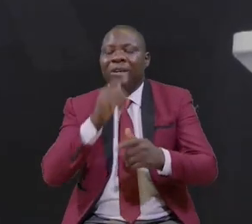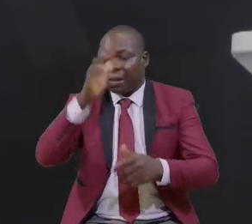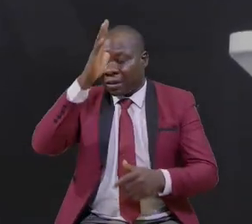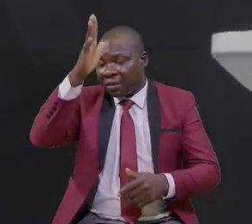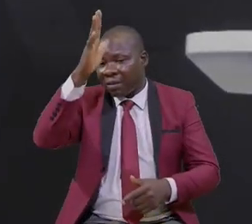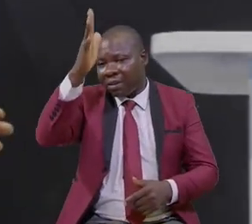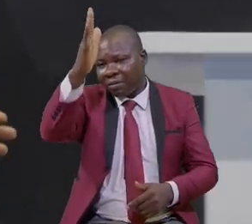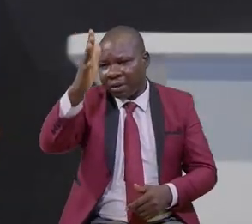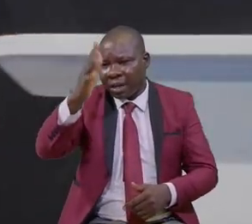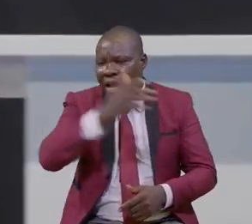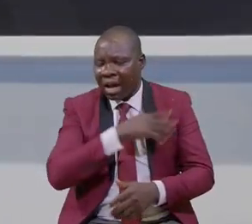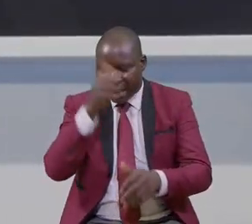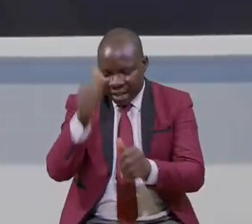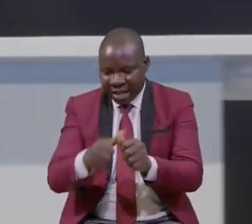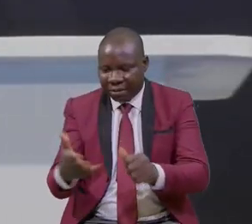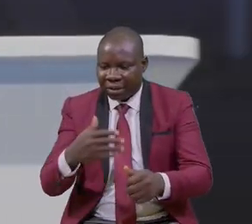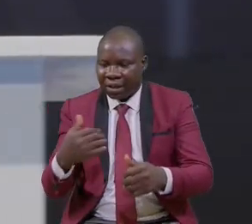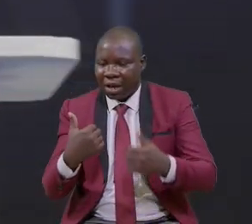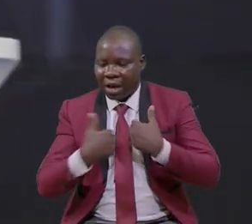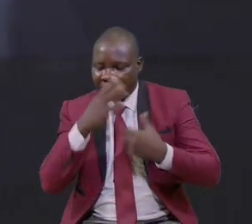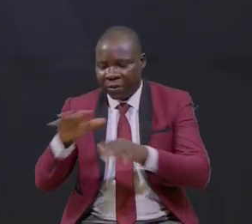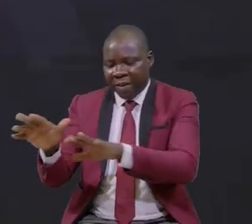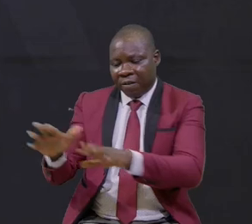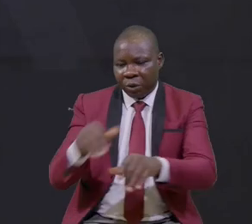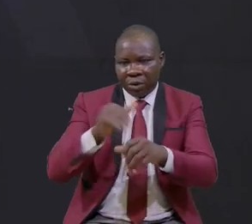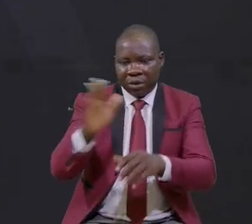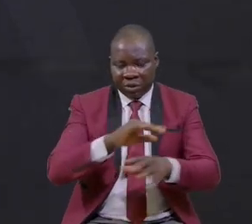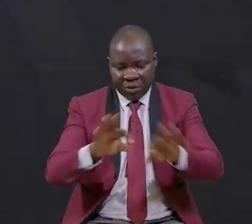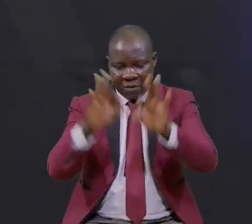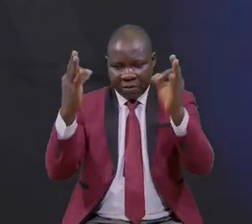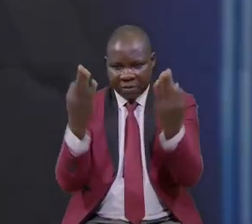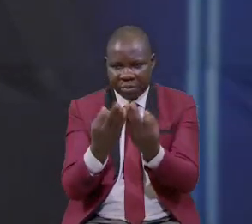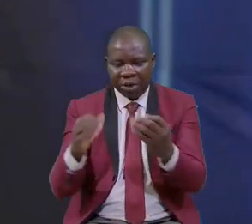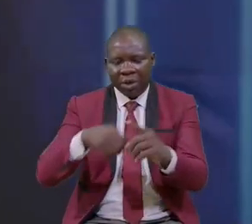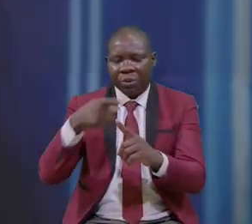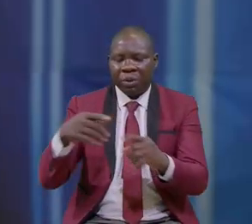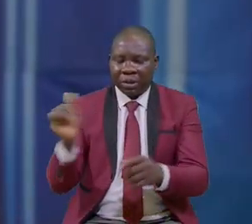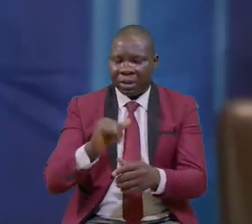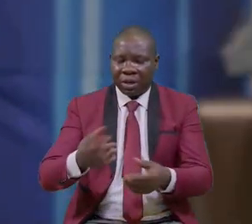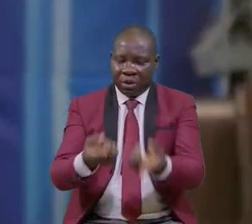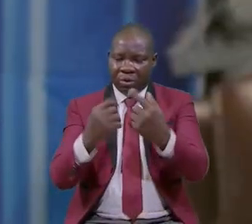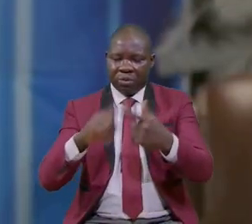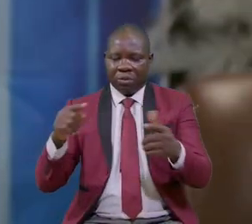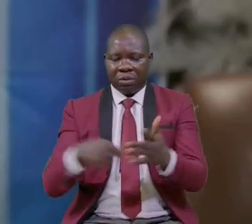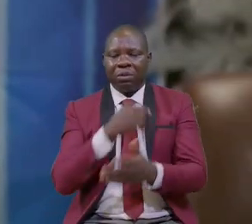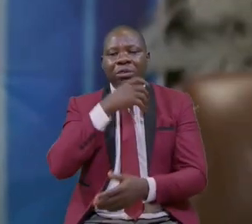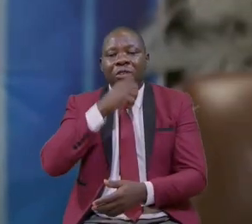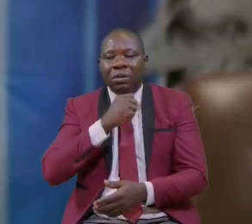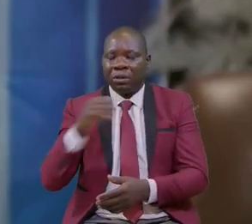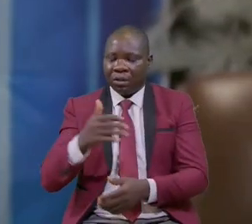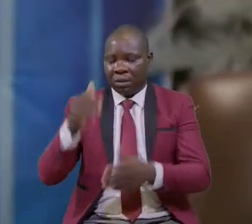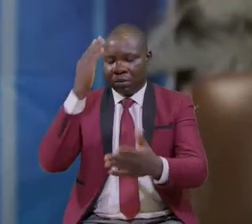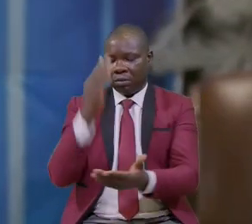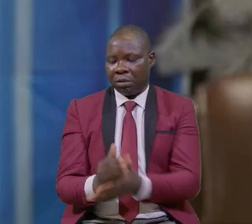maintenant tout CT dans la famille et quand ils vont atteindre cet âge oh il Meur